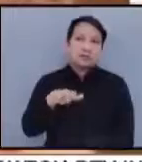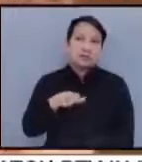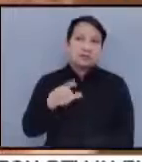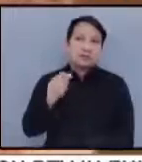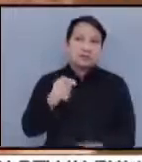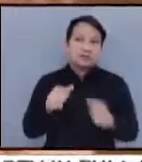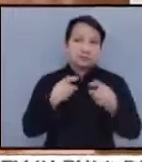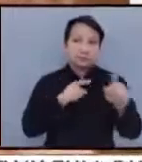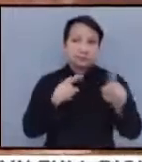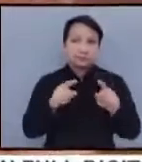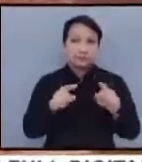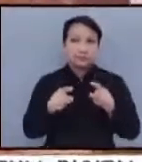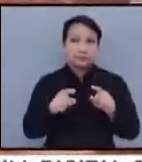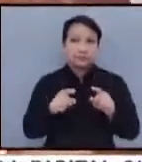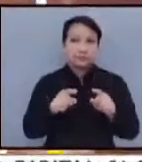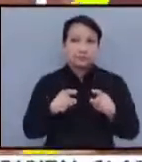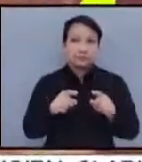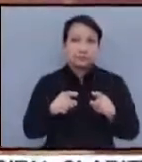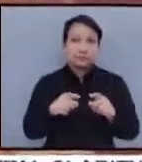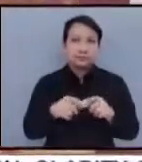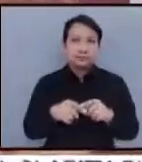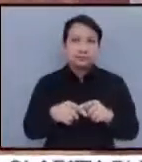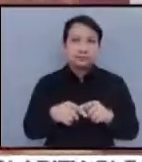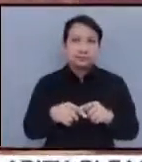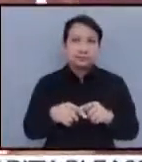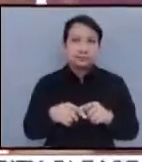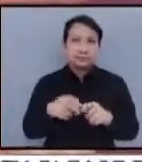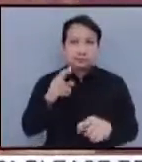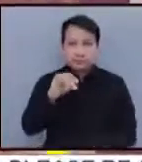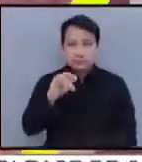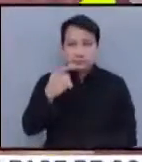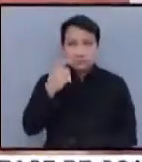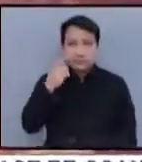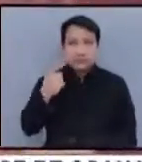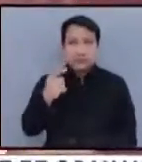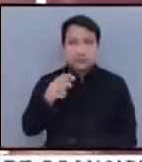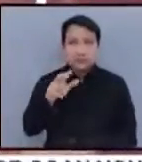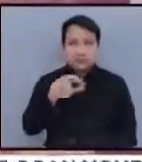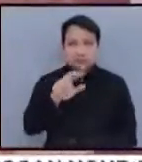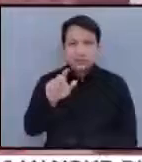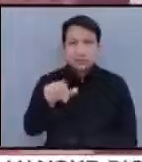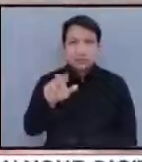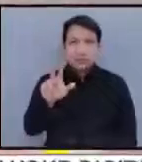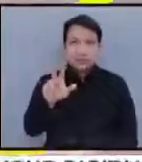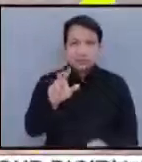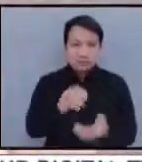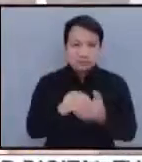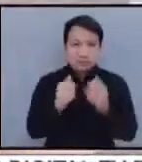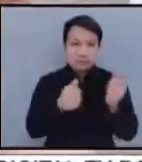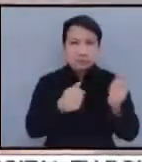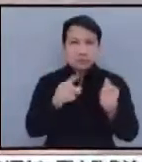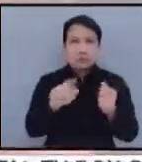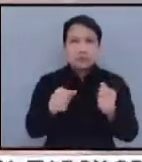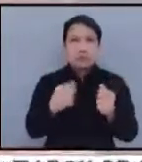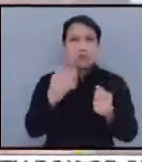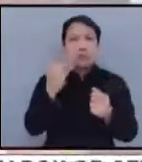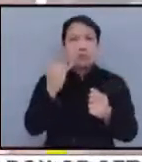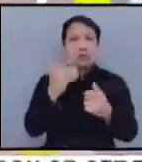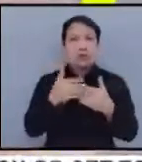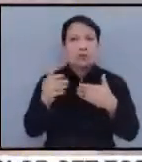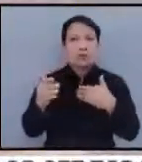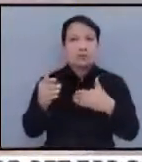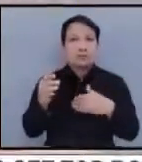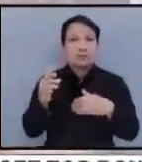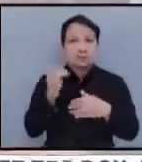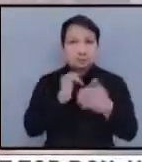si Niana Guerrero. Gaining 33.3 million followers sa TikTok, talaga namang pang-international